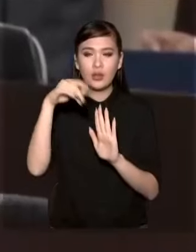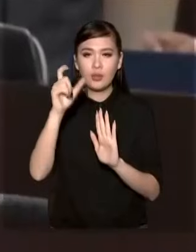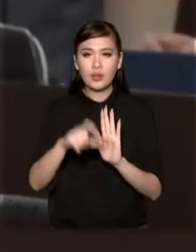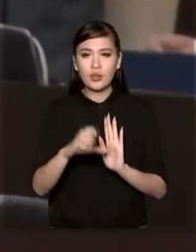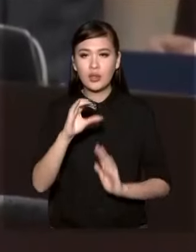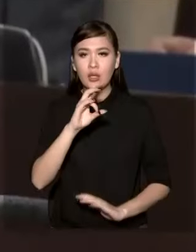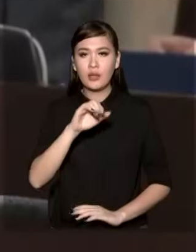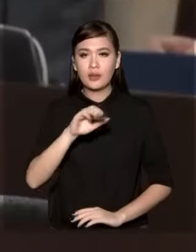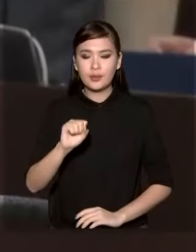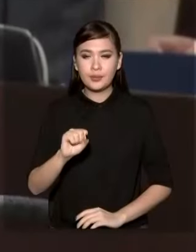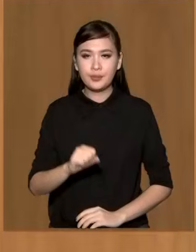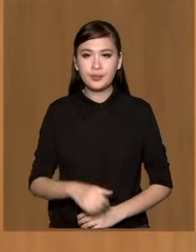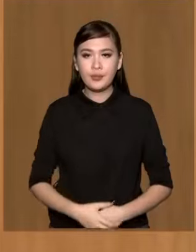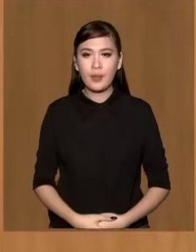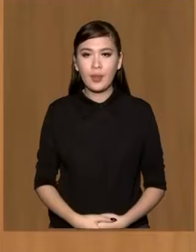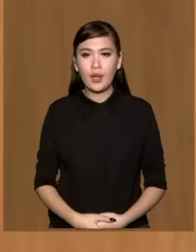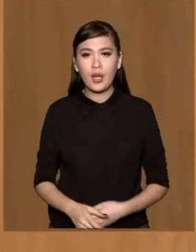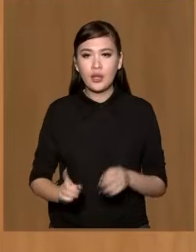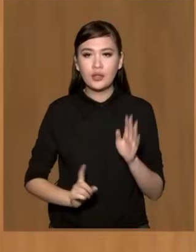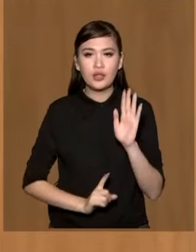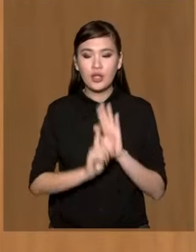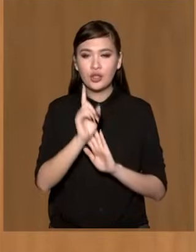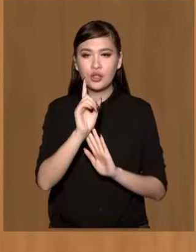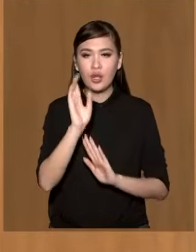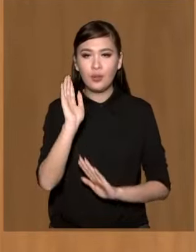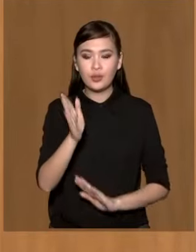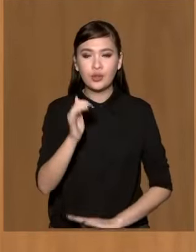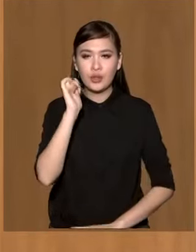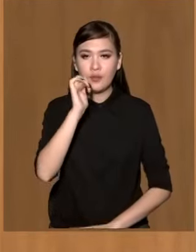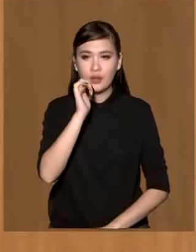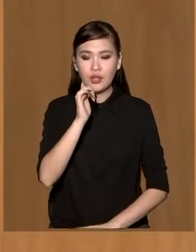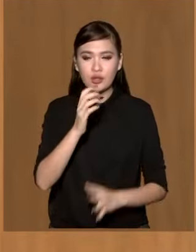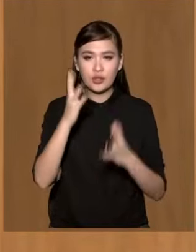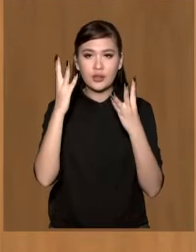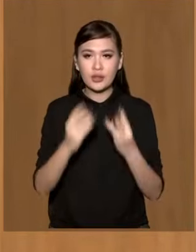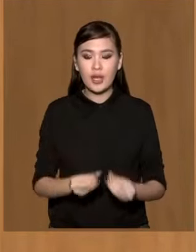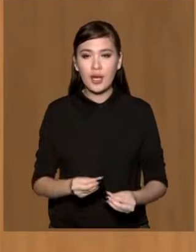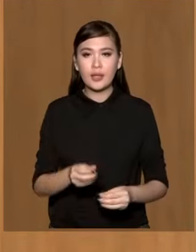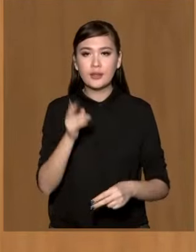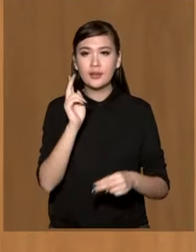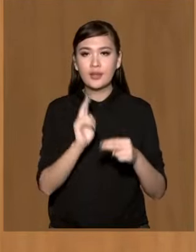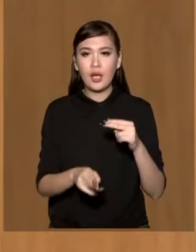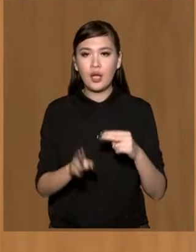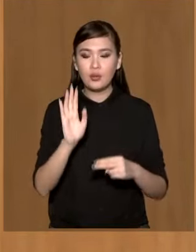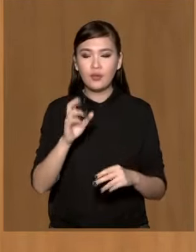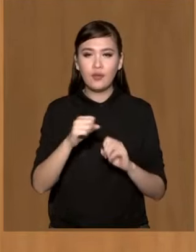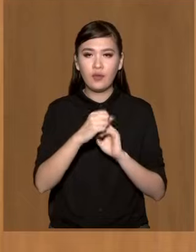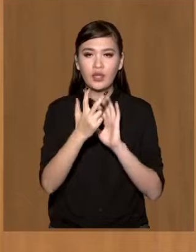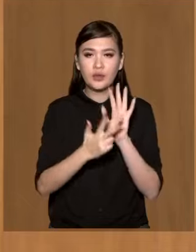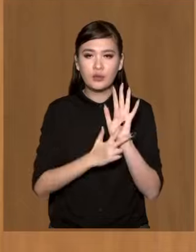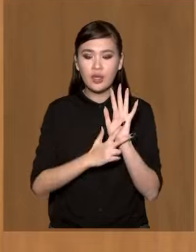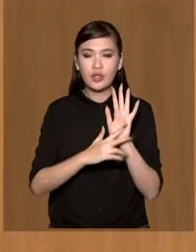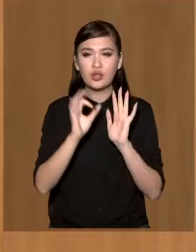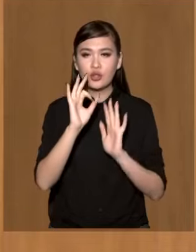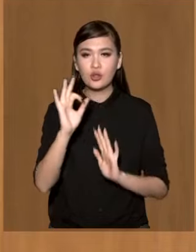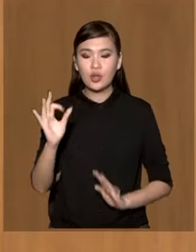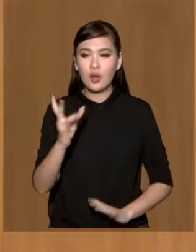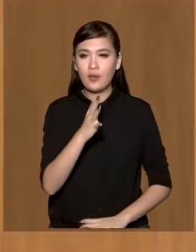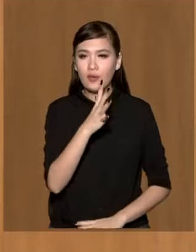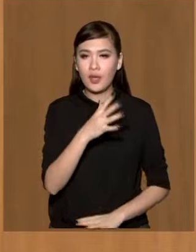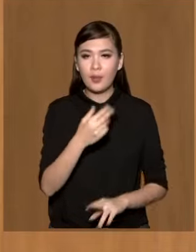Сената? Выдвижение начинается с завтрашнего дня и заканчивается в 18 часов по местному